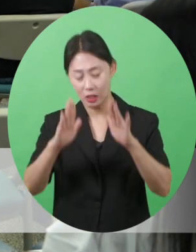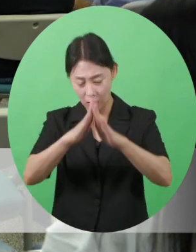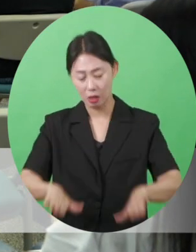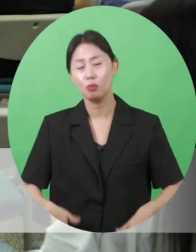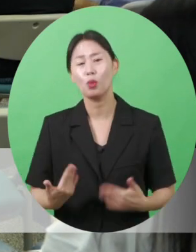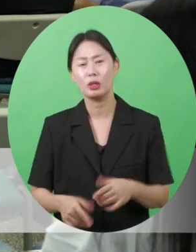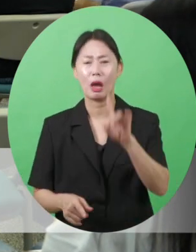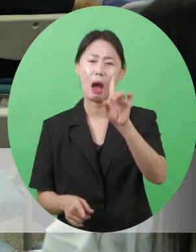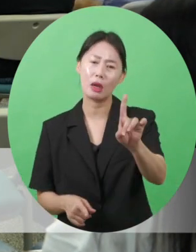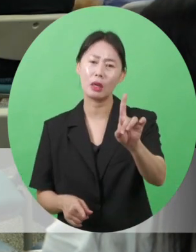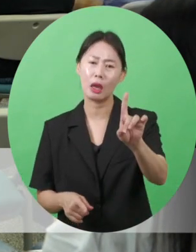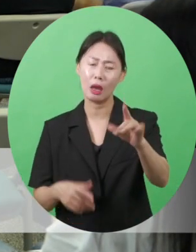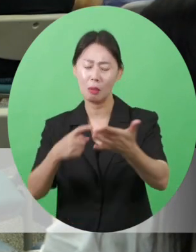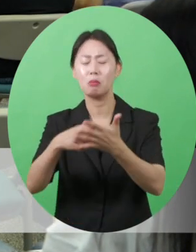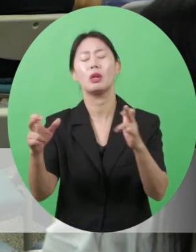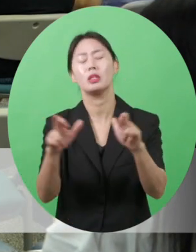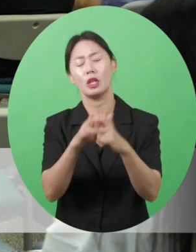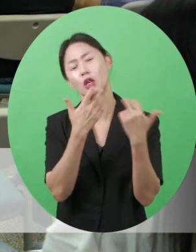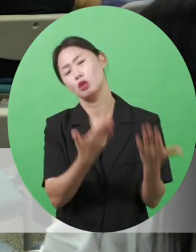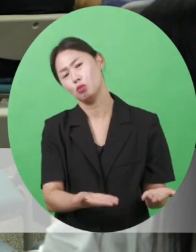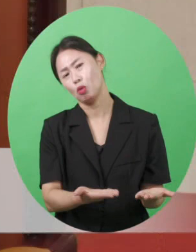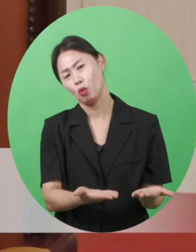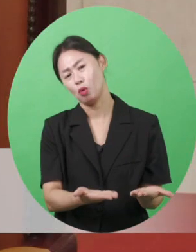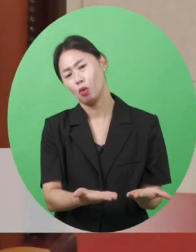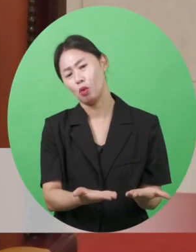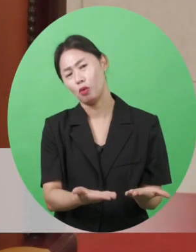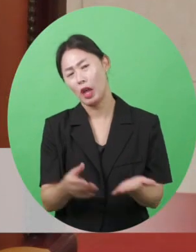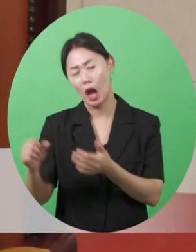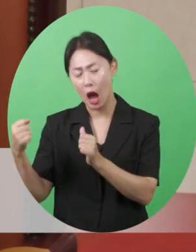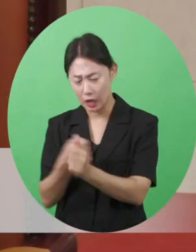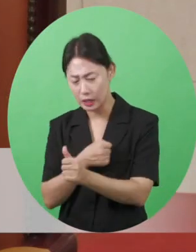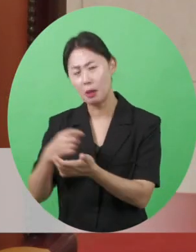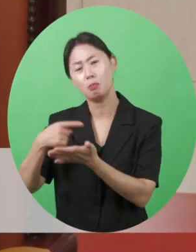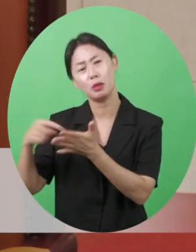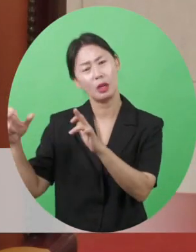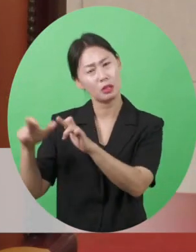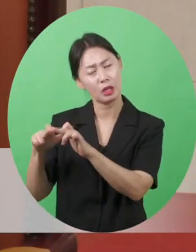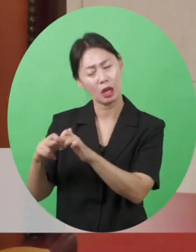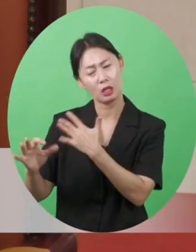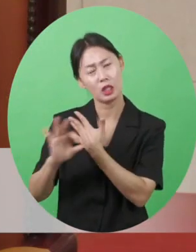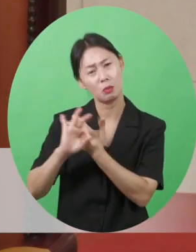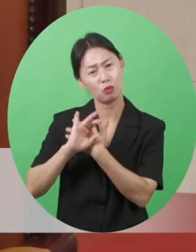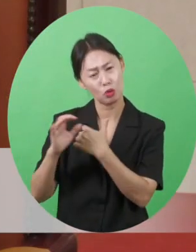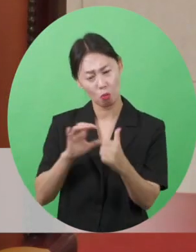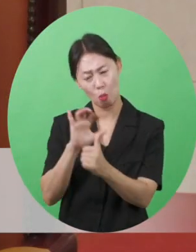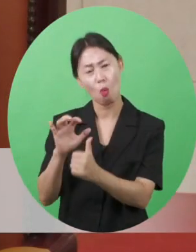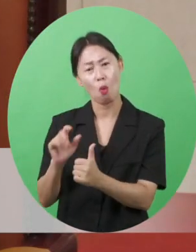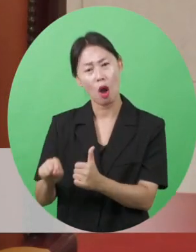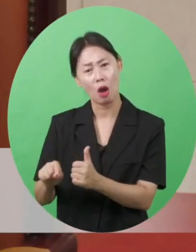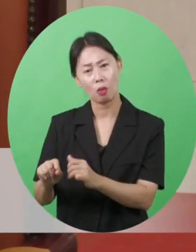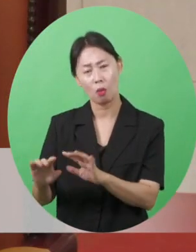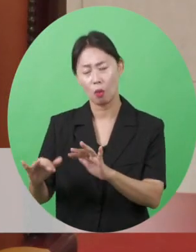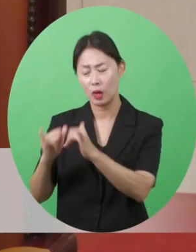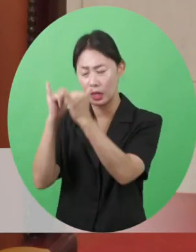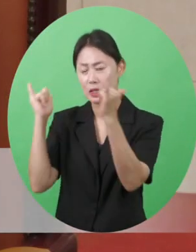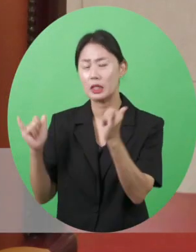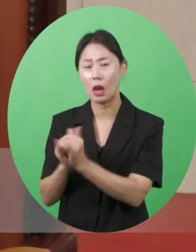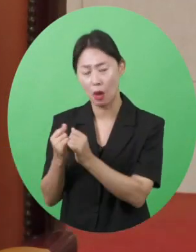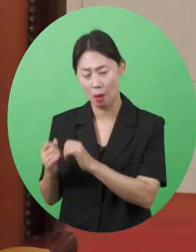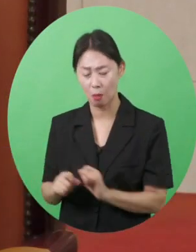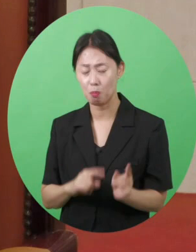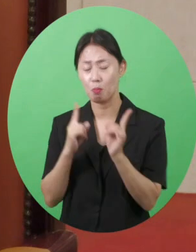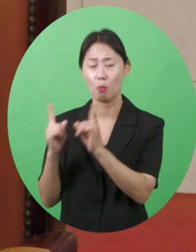한 개의 피해장애인 쉼터가 운영되고 있고 학대 피해장애인이 임시보호와 사회복귀를 지원하고